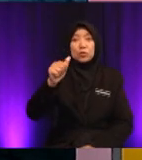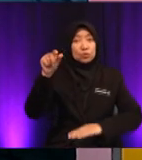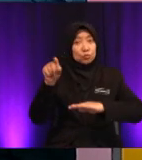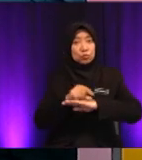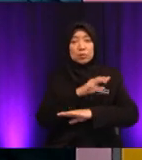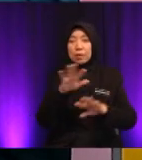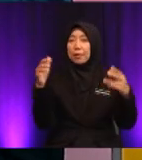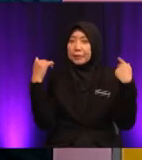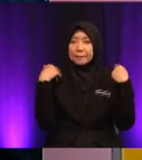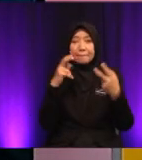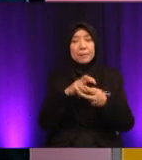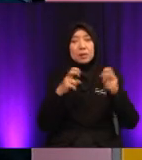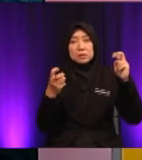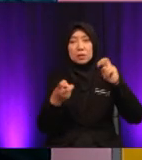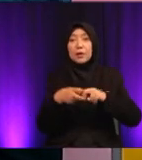jadi